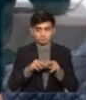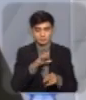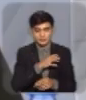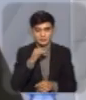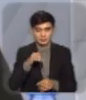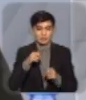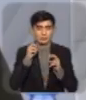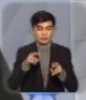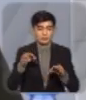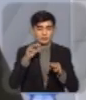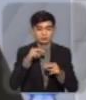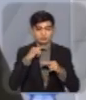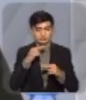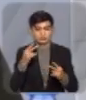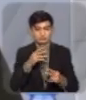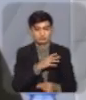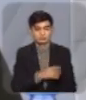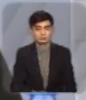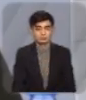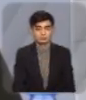меры безопасности соблюдались.